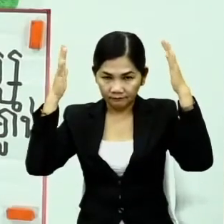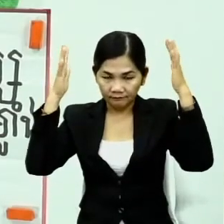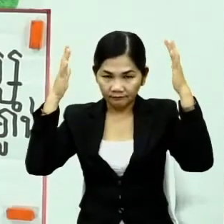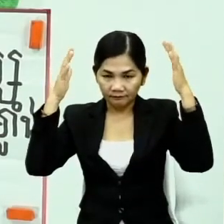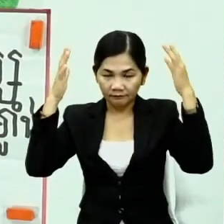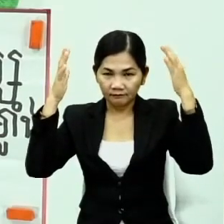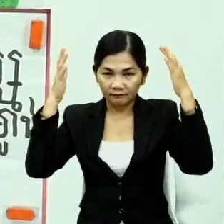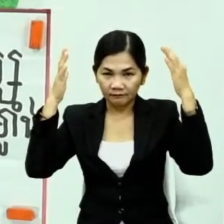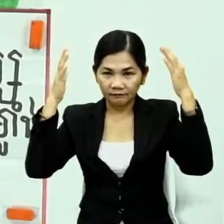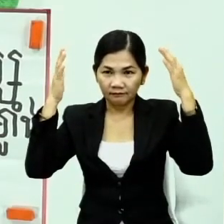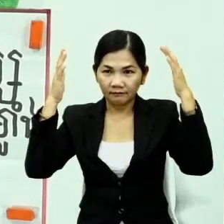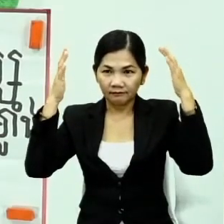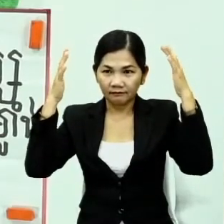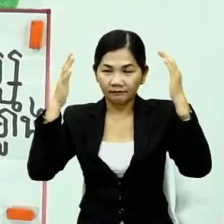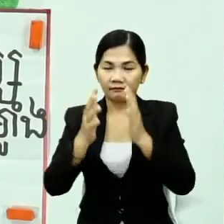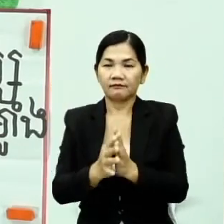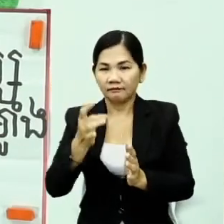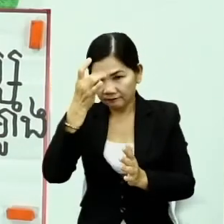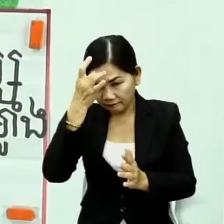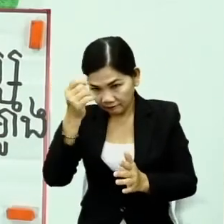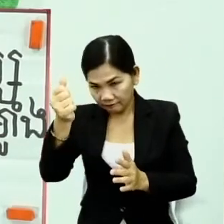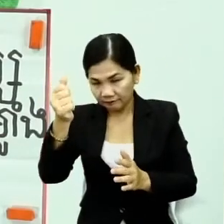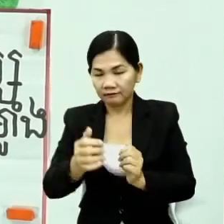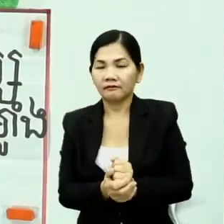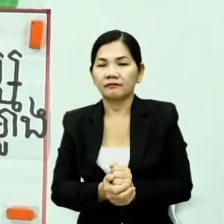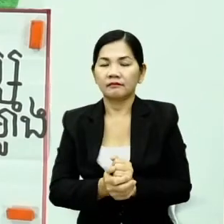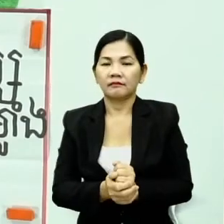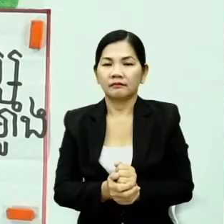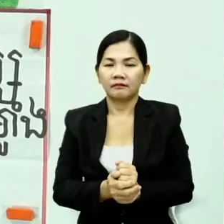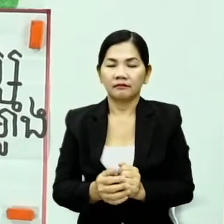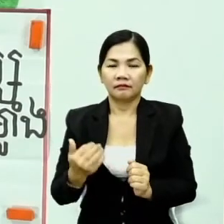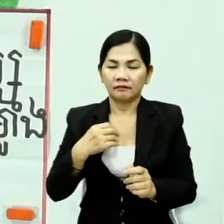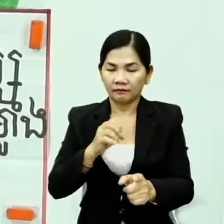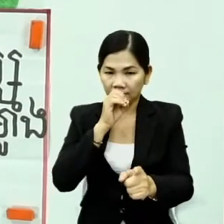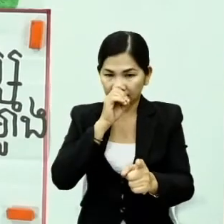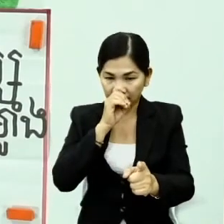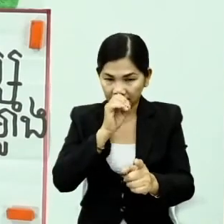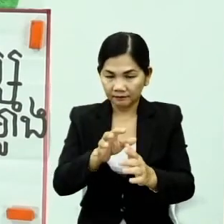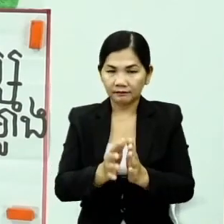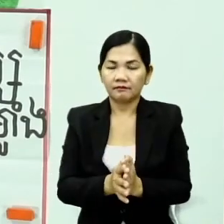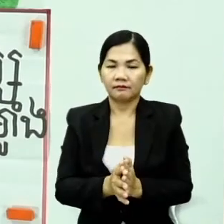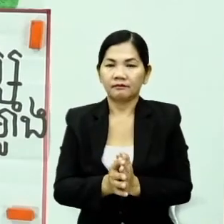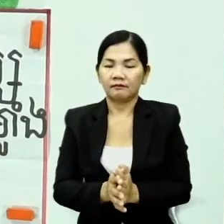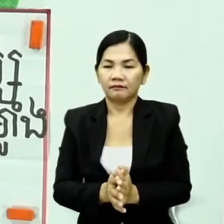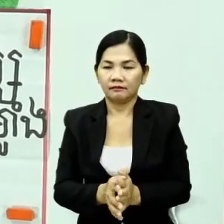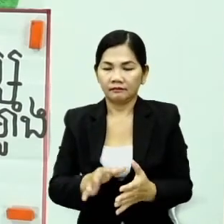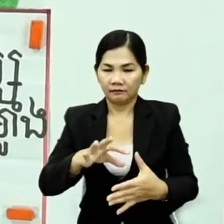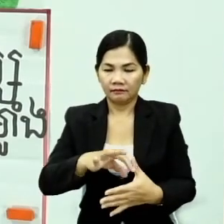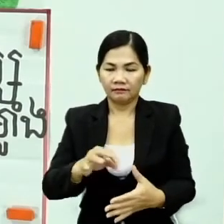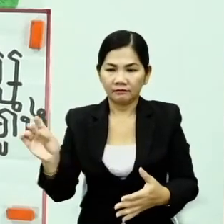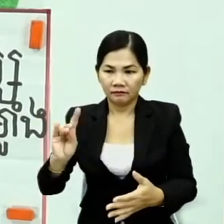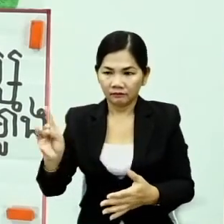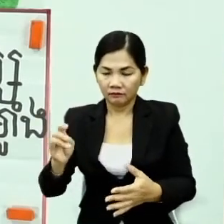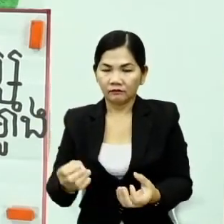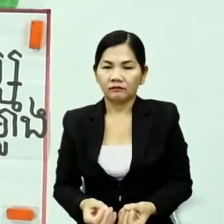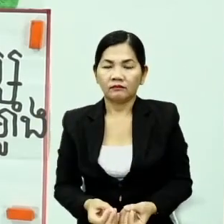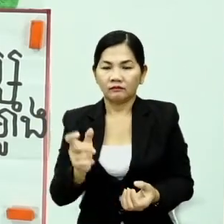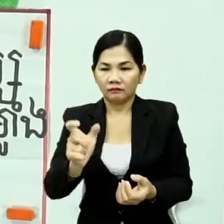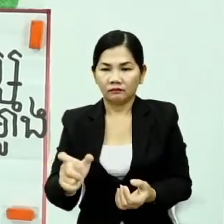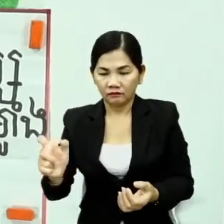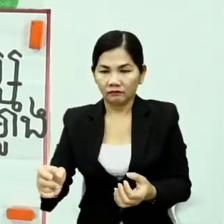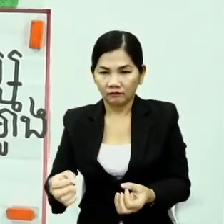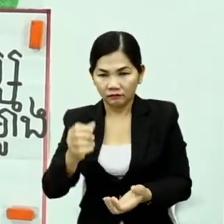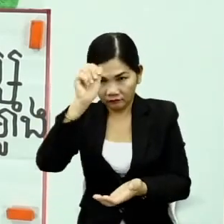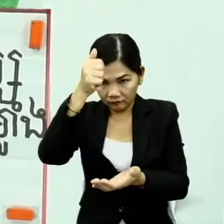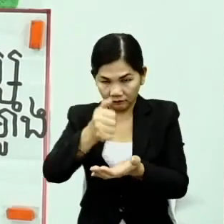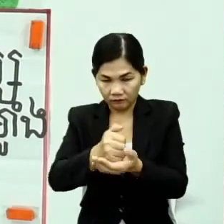con chà ôi con bật chì chlạt mê nó con nó chà anh chẳng nè cừu bình chạm đoàn tiên nó con chà sát cứ bắt đo bà giáo chà nát đo mà nụ dưỡng chà